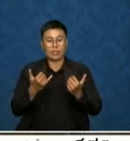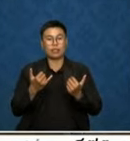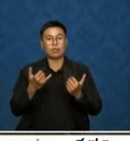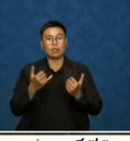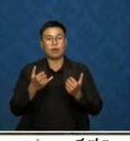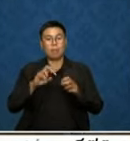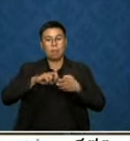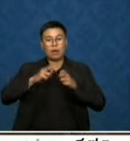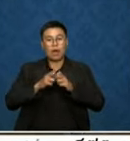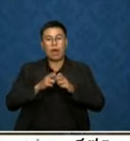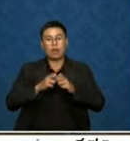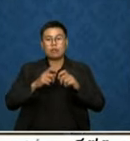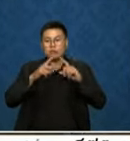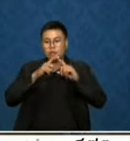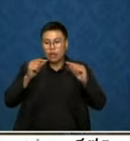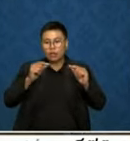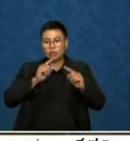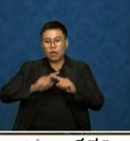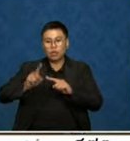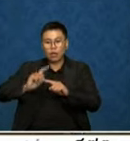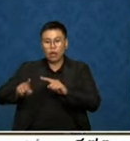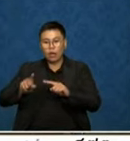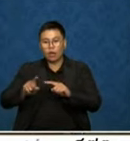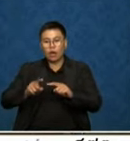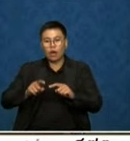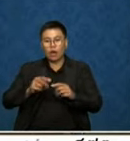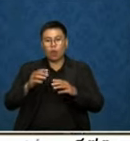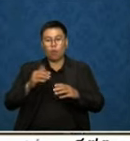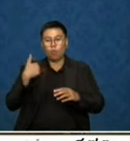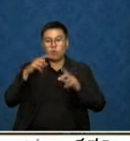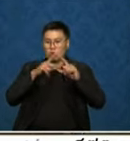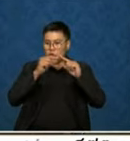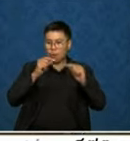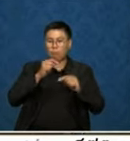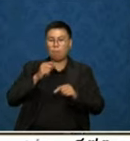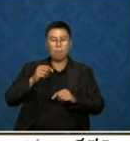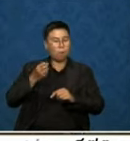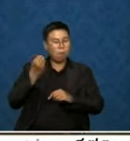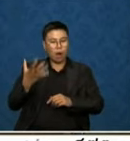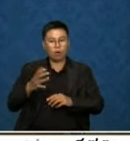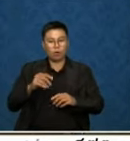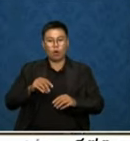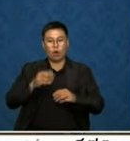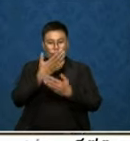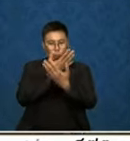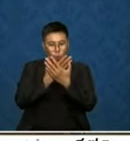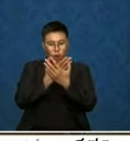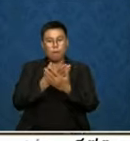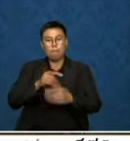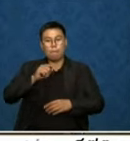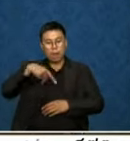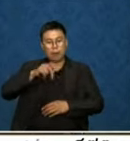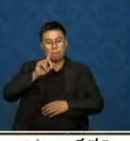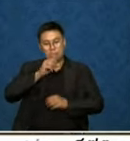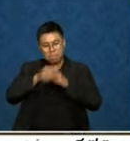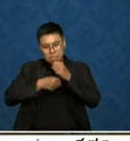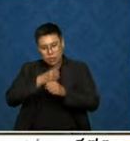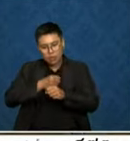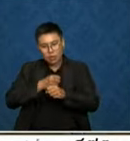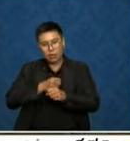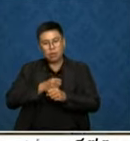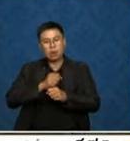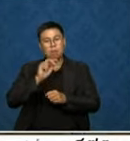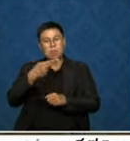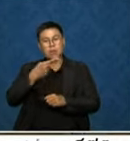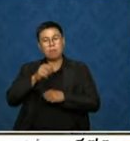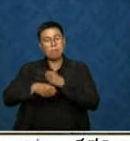ดีต่างๆเหล่านี้เนี่ยต่างกรรมต่างวาระติดคุกเป็นพันปีหมื่นปีทั้งนั้นเลยแต่กฎหมายบ้านเราท่าน